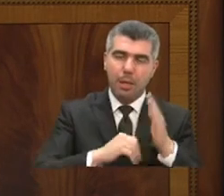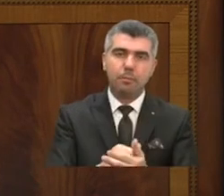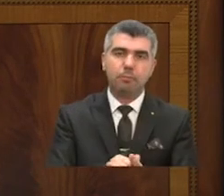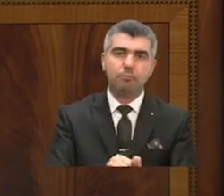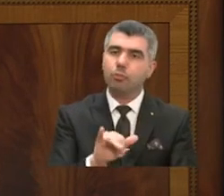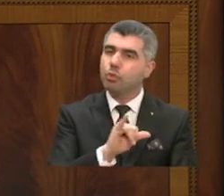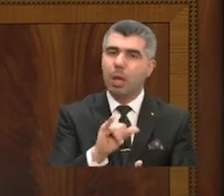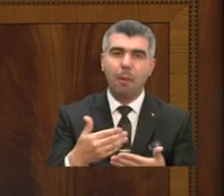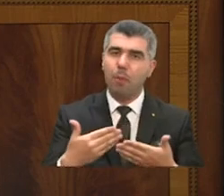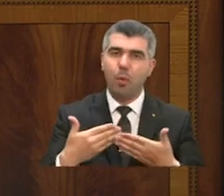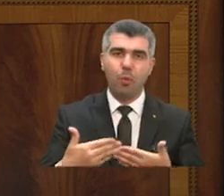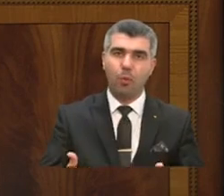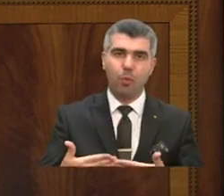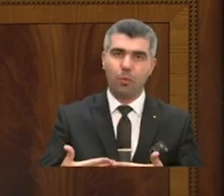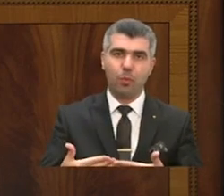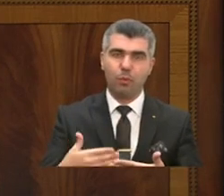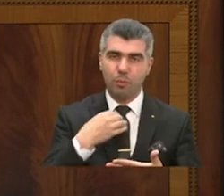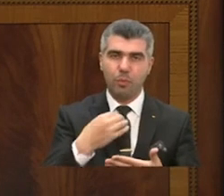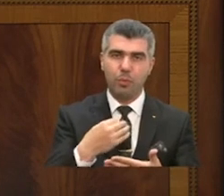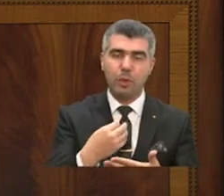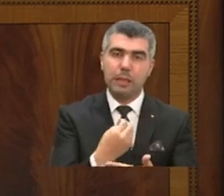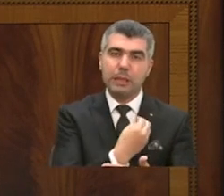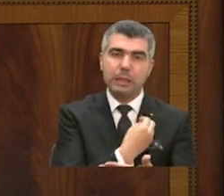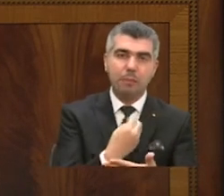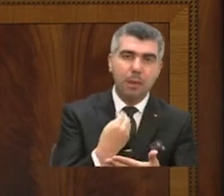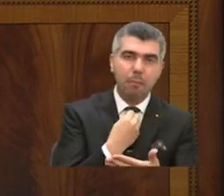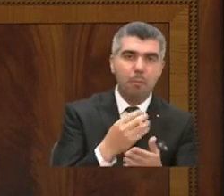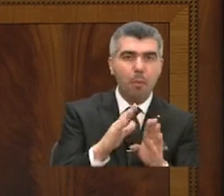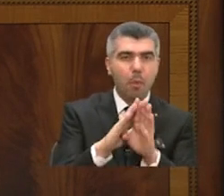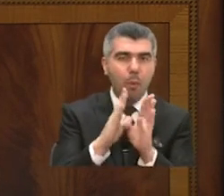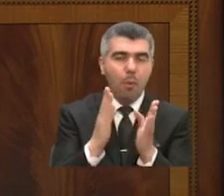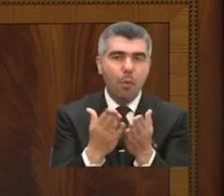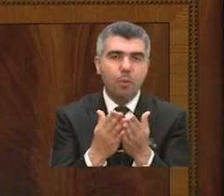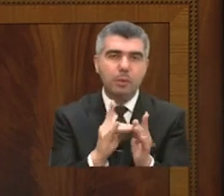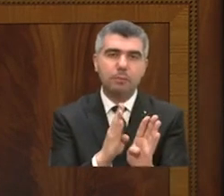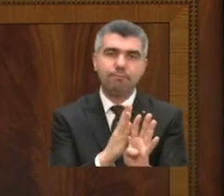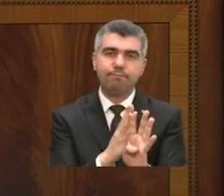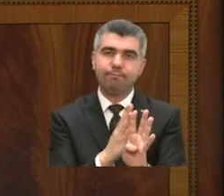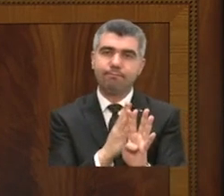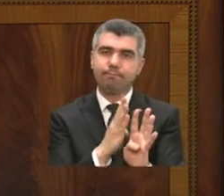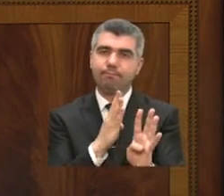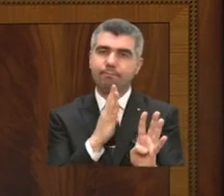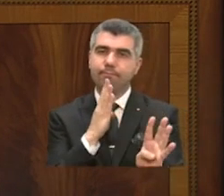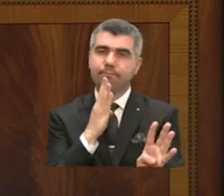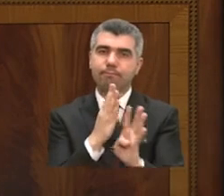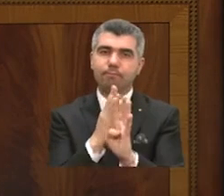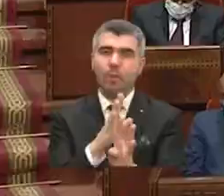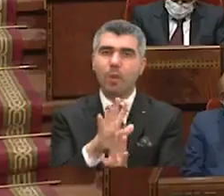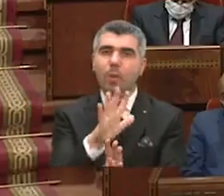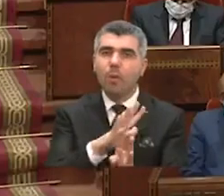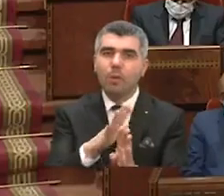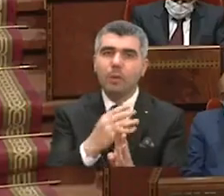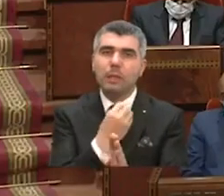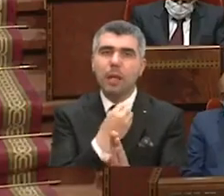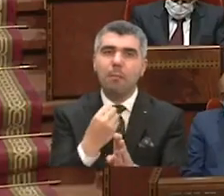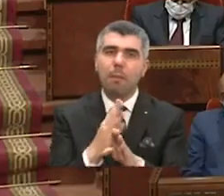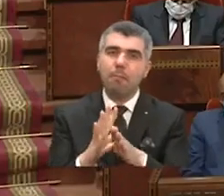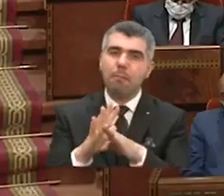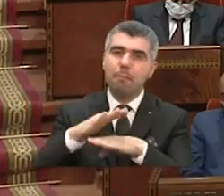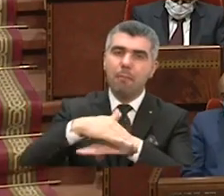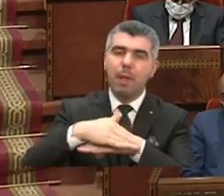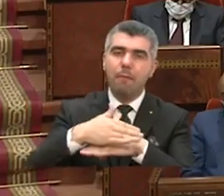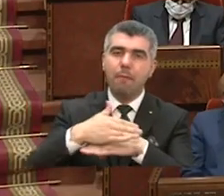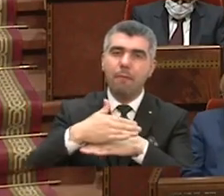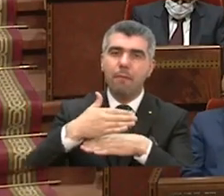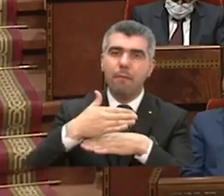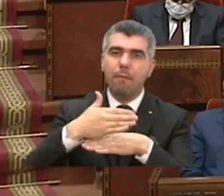اليوم أن تعرف المنظومة الصحية اكتضاداً على مستوى أقسام المستعجلات فتعجز